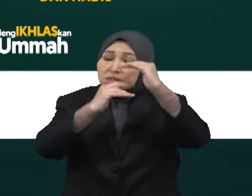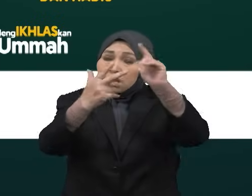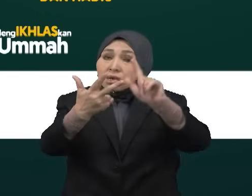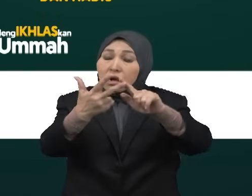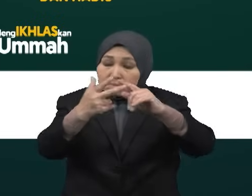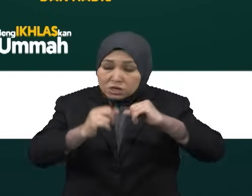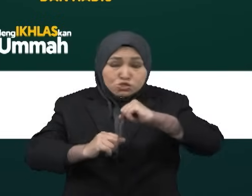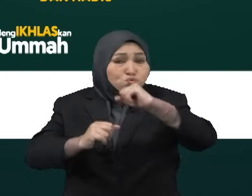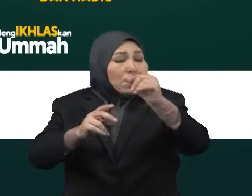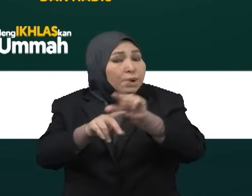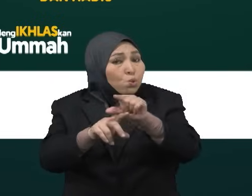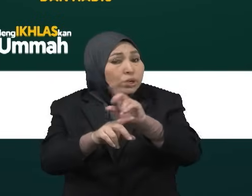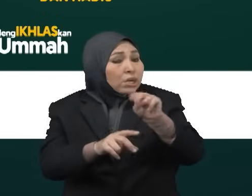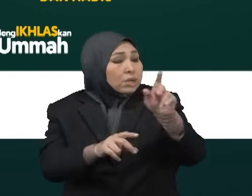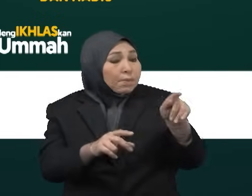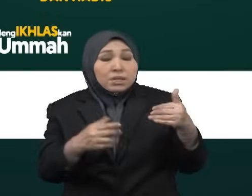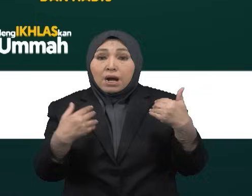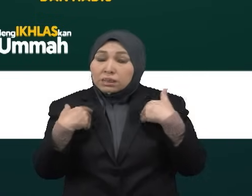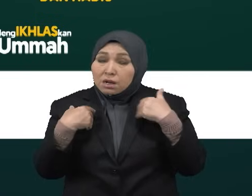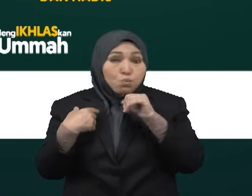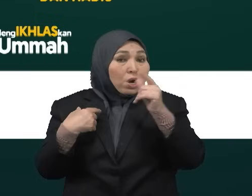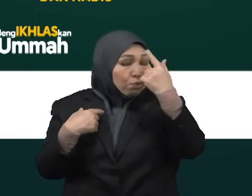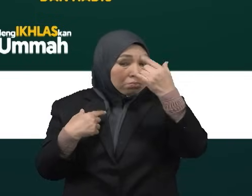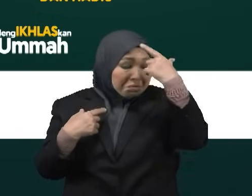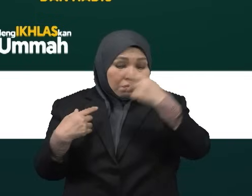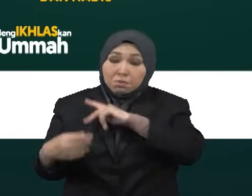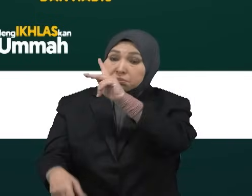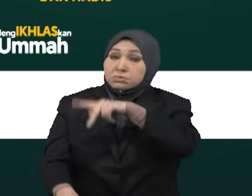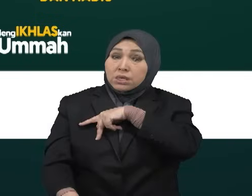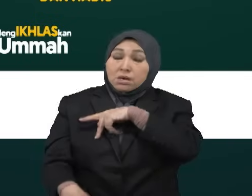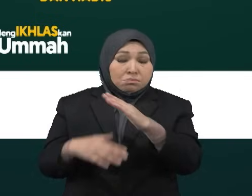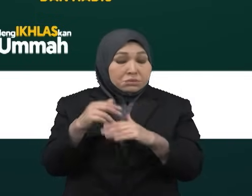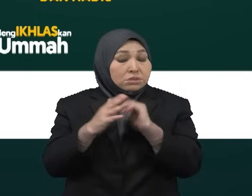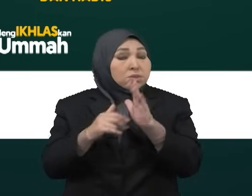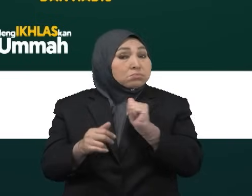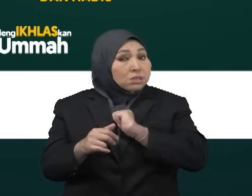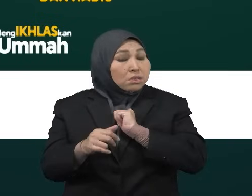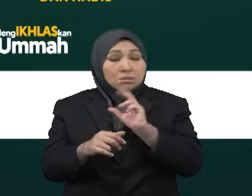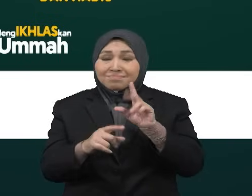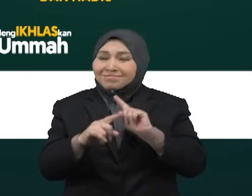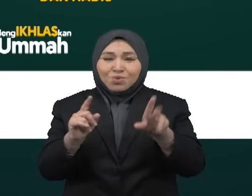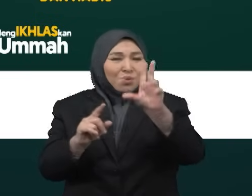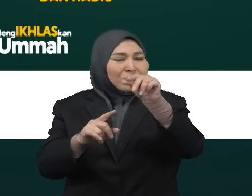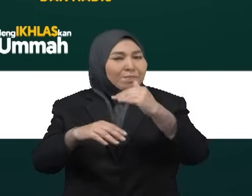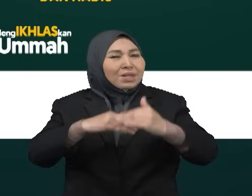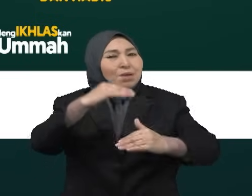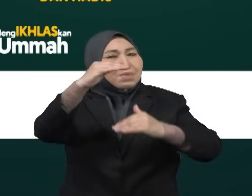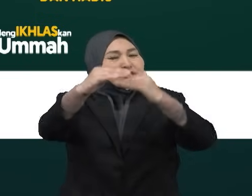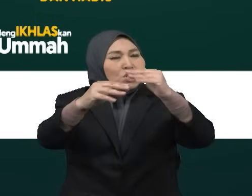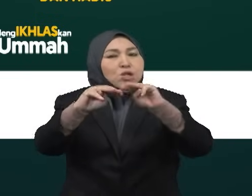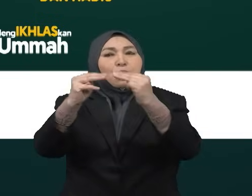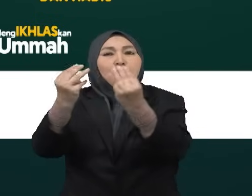berjuang menggunakan nikmat yang ada, bukan untuk personal, untuk keselesaan sendiri, tetapi untuk memajukan